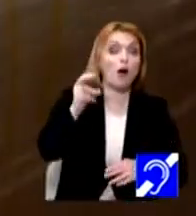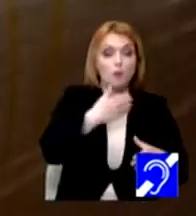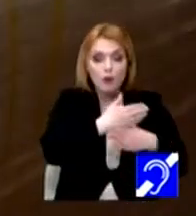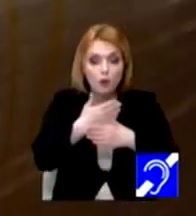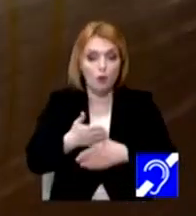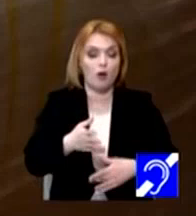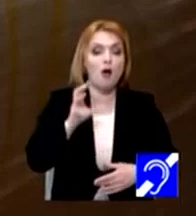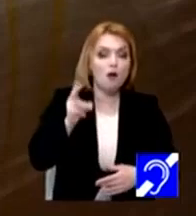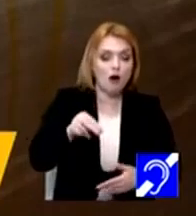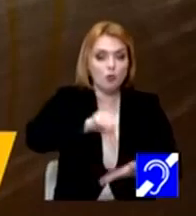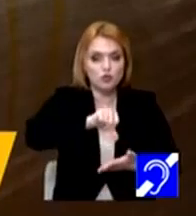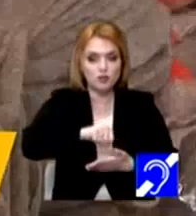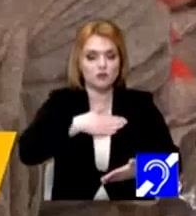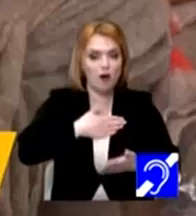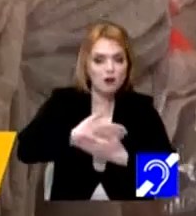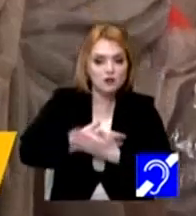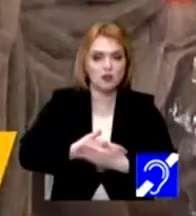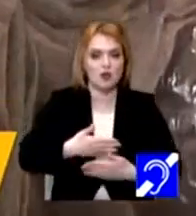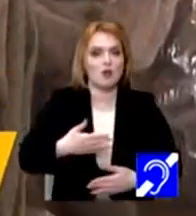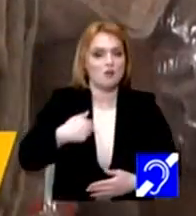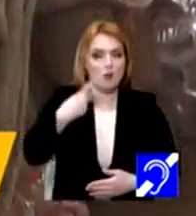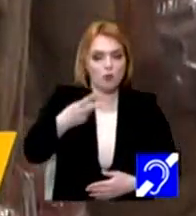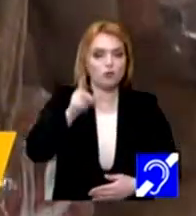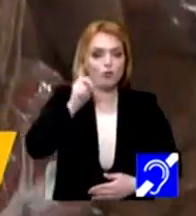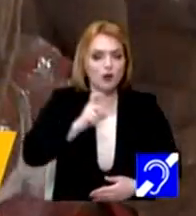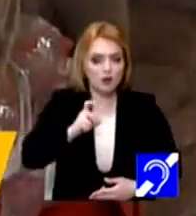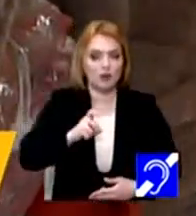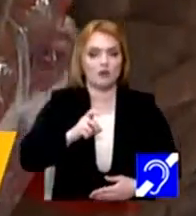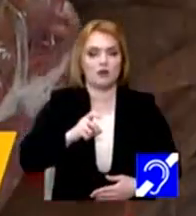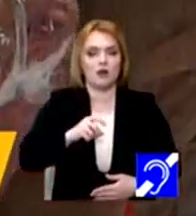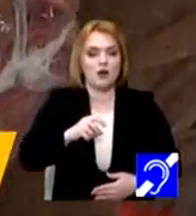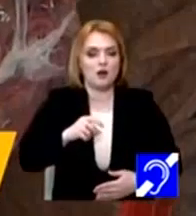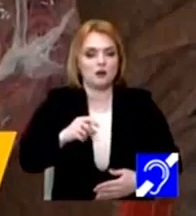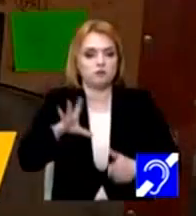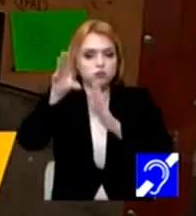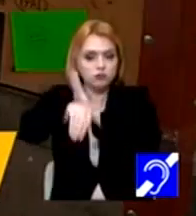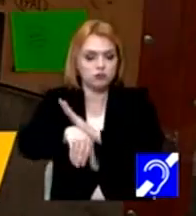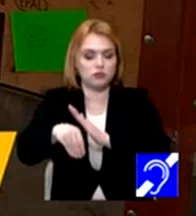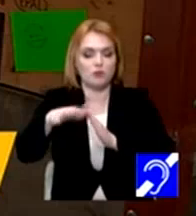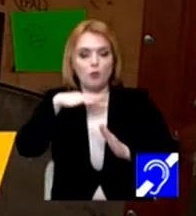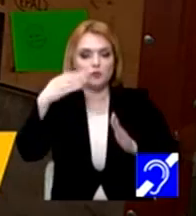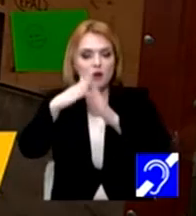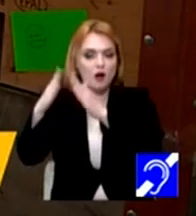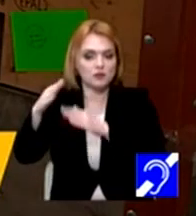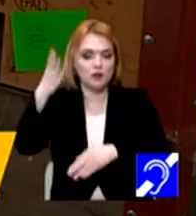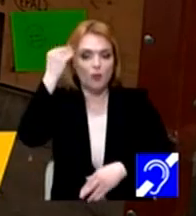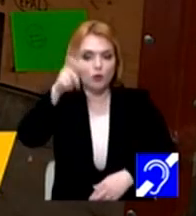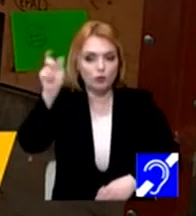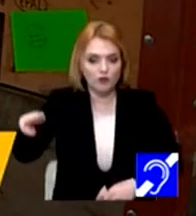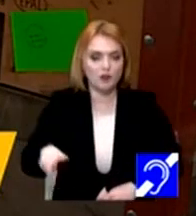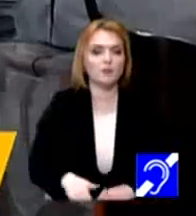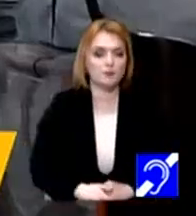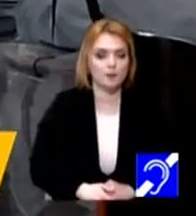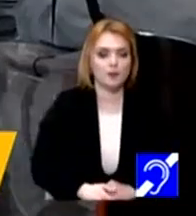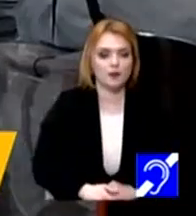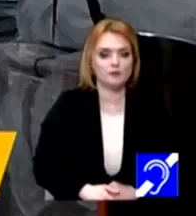generozitate ați răspuns. Majoritatea ucrainenii sunt în casa moldovenilor. Așa solidaritatea este important ca guvernul elvețian